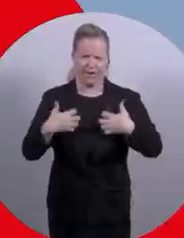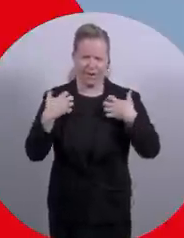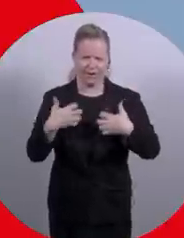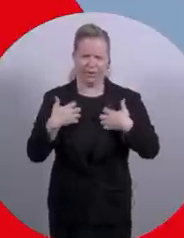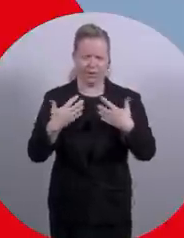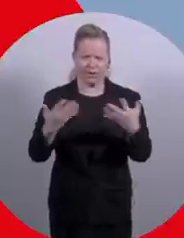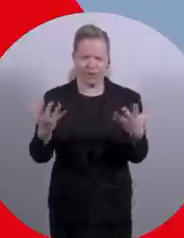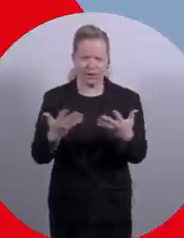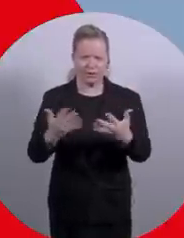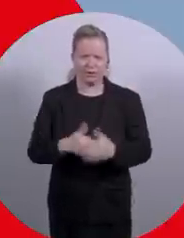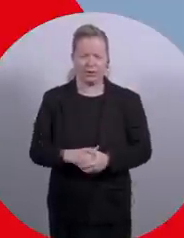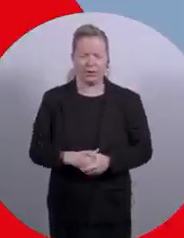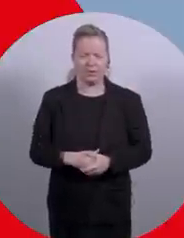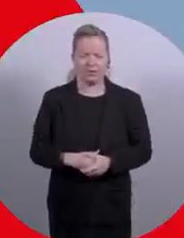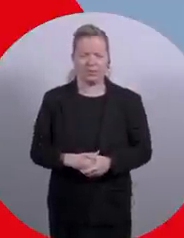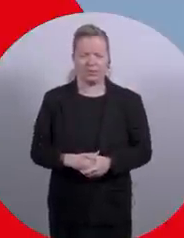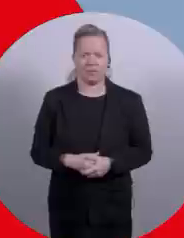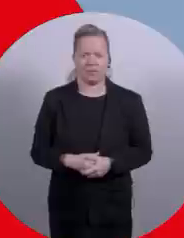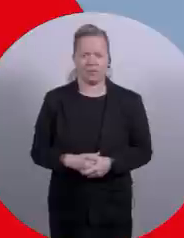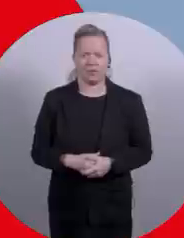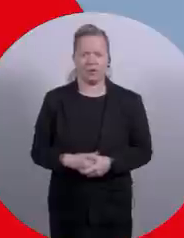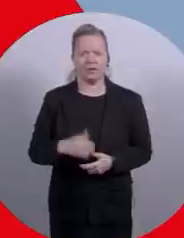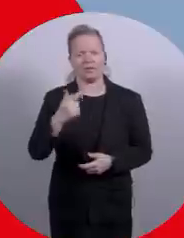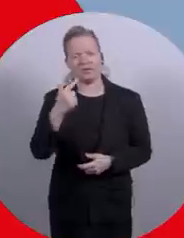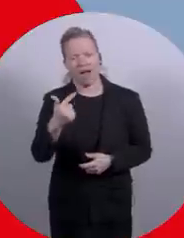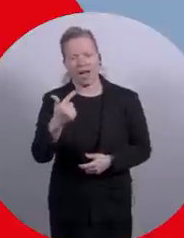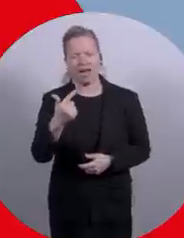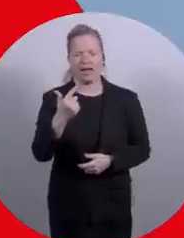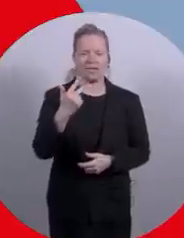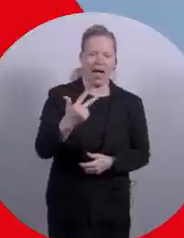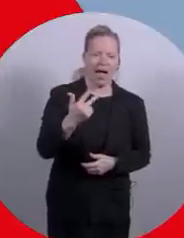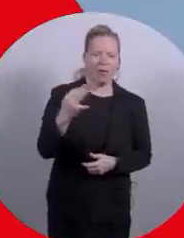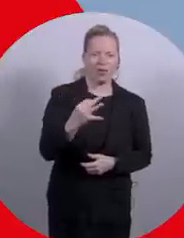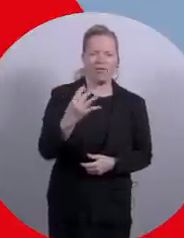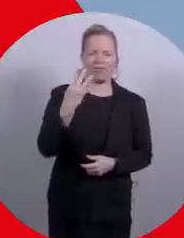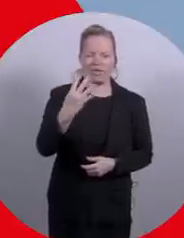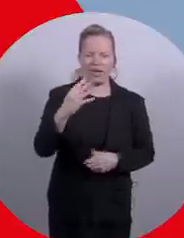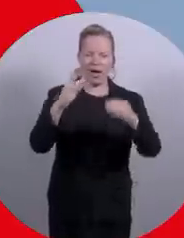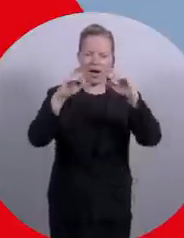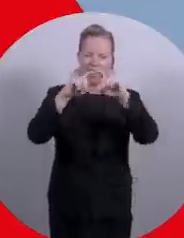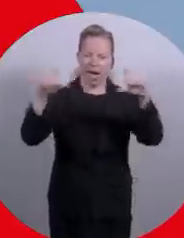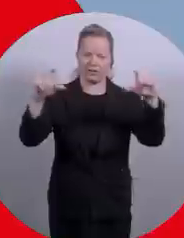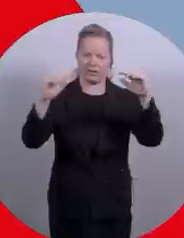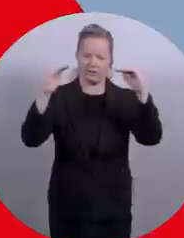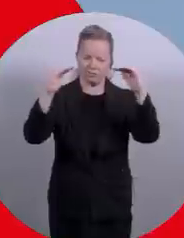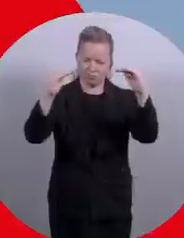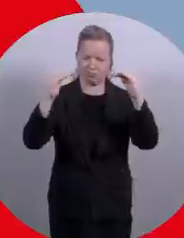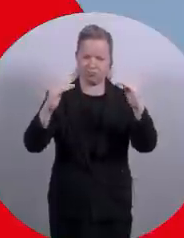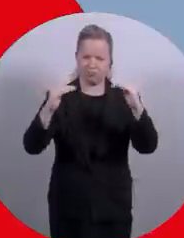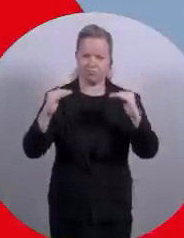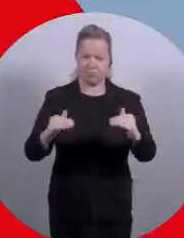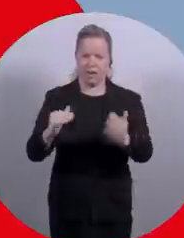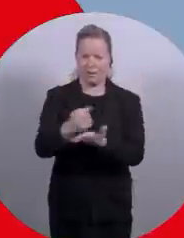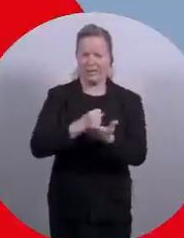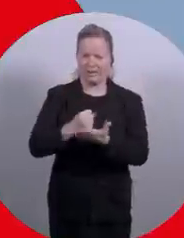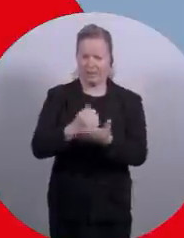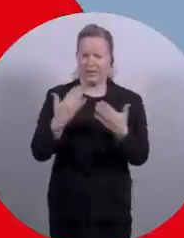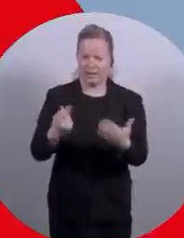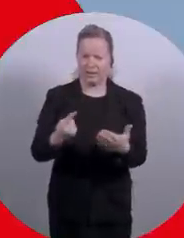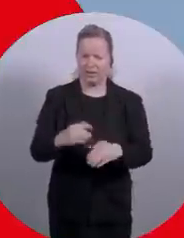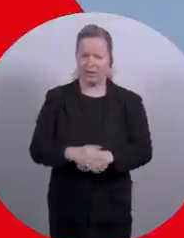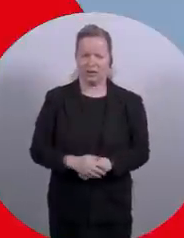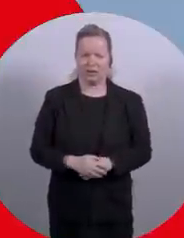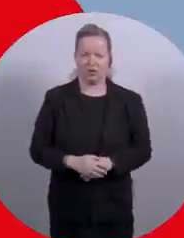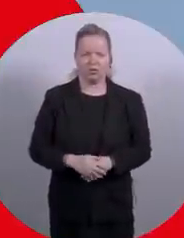der Umstand der zwei der drei der vier klassenmedizin per se es vergeht kein Sprechtag es vergeht keine